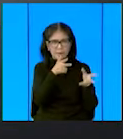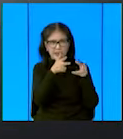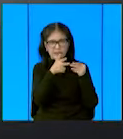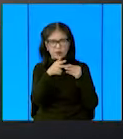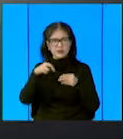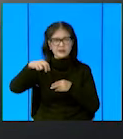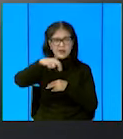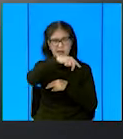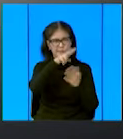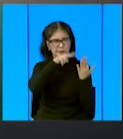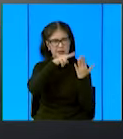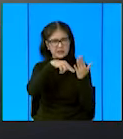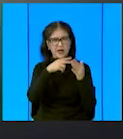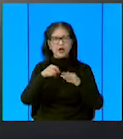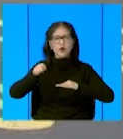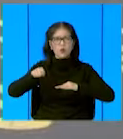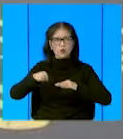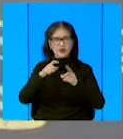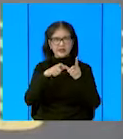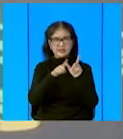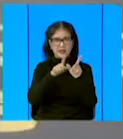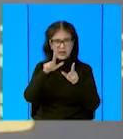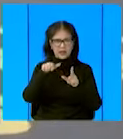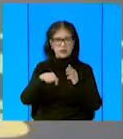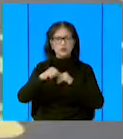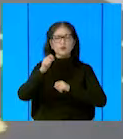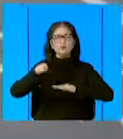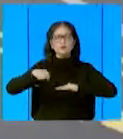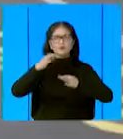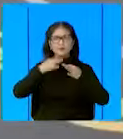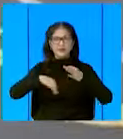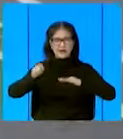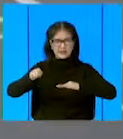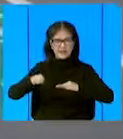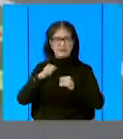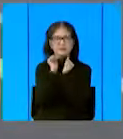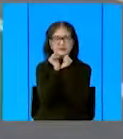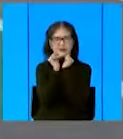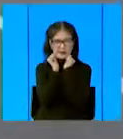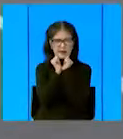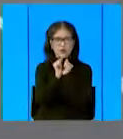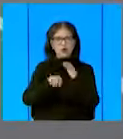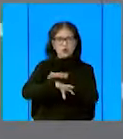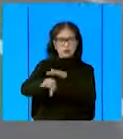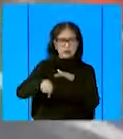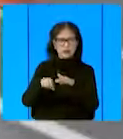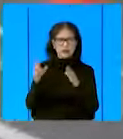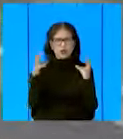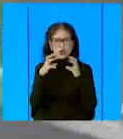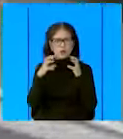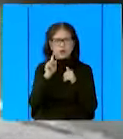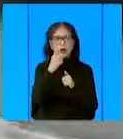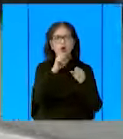wartawan yang meliput jalannya pembacaan vonis SYL di Pengadilan Negeri Tipikor Jakarta Pusat pada Kamis siang. Diduga keributan